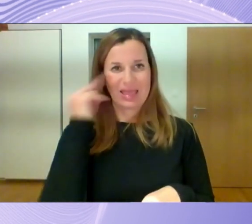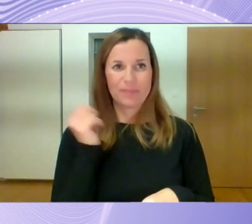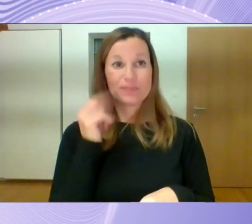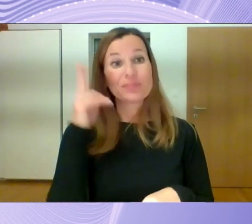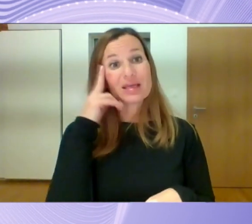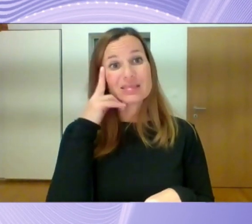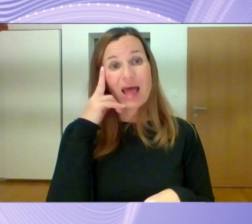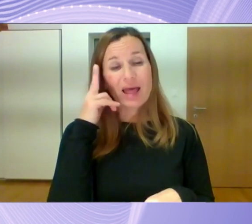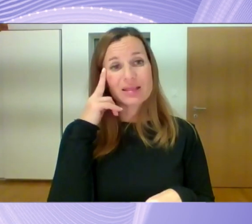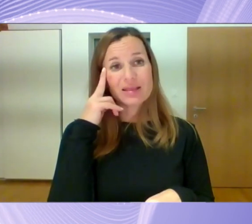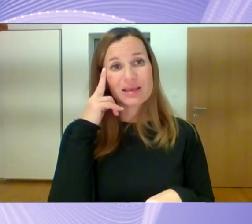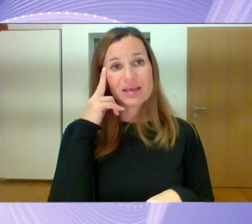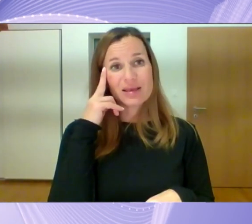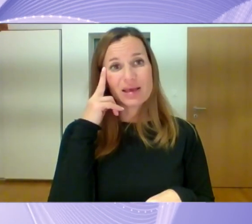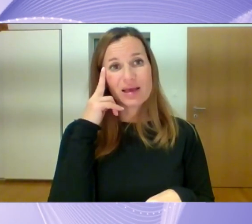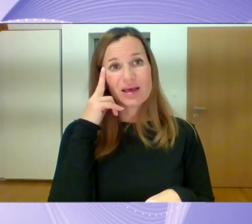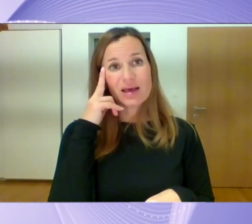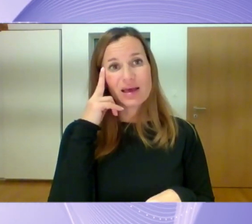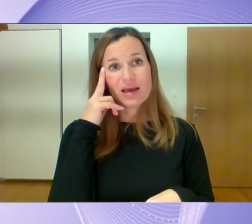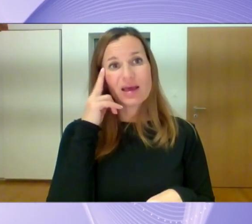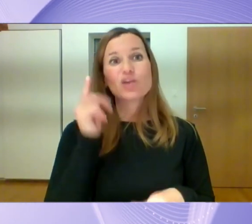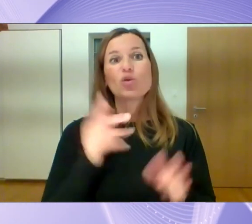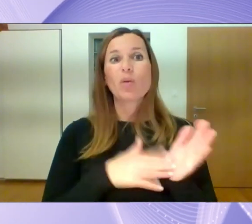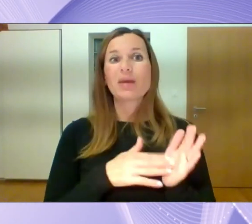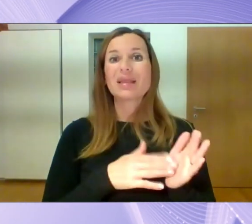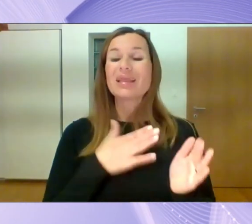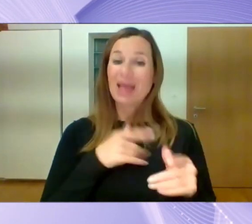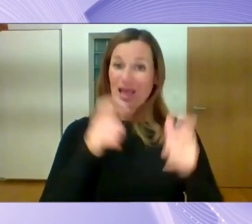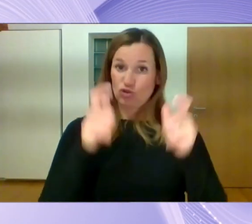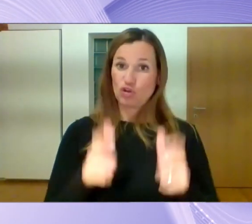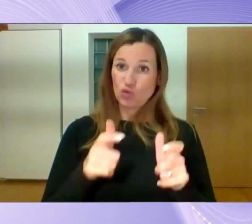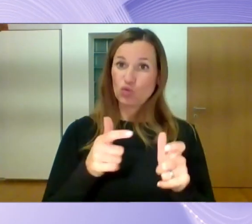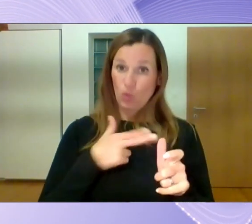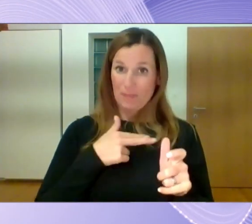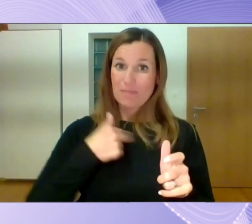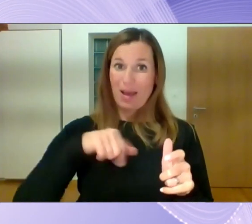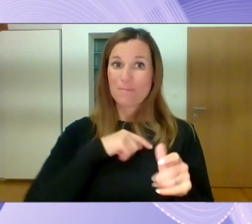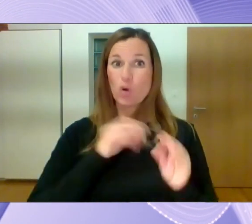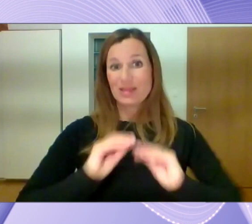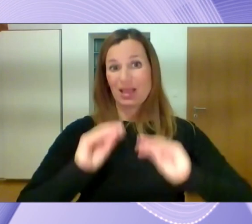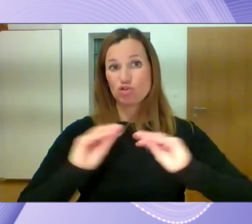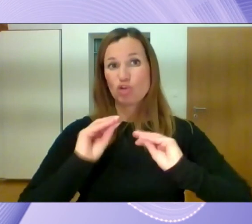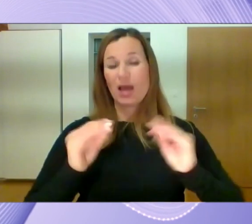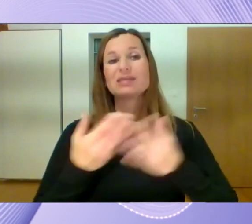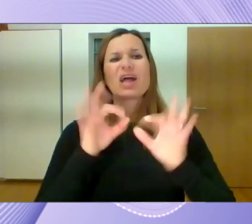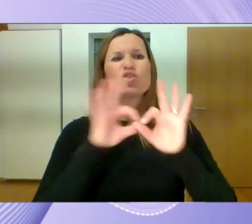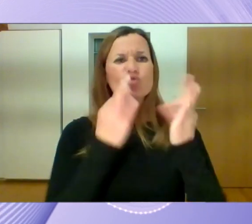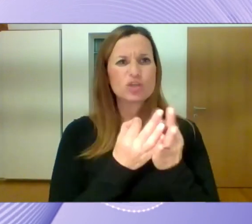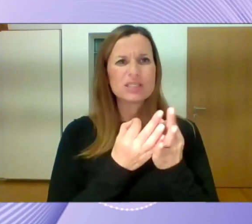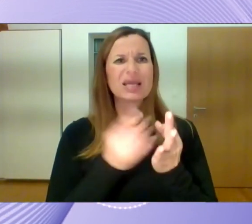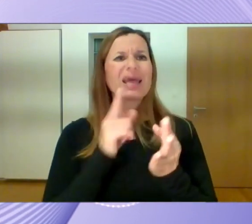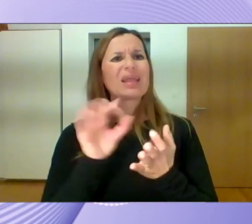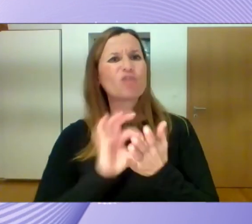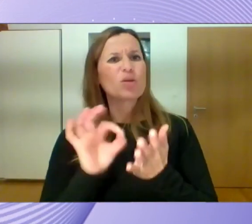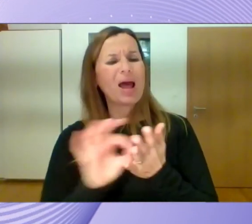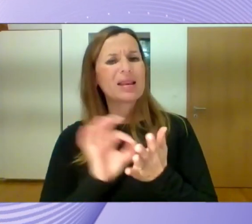Znanje, sem že prej omenila, da imamo na inštitutu tečaj za družinske in druge neformalne oskrbovalce, kjer